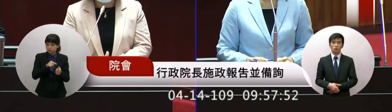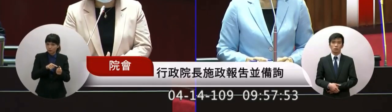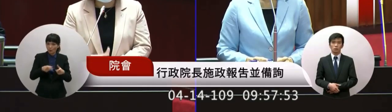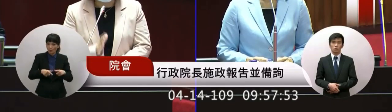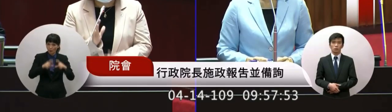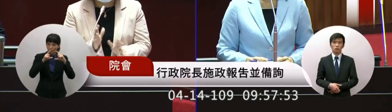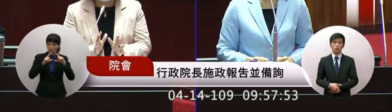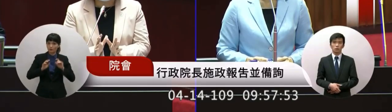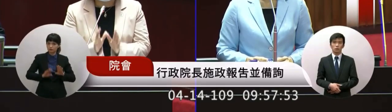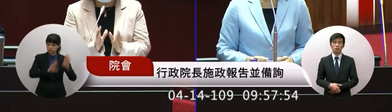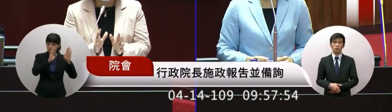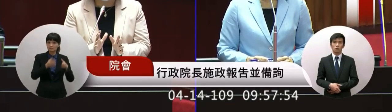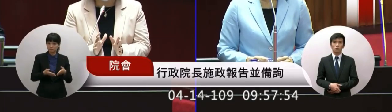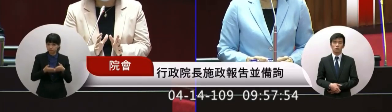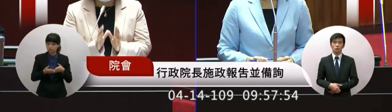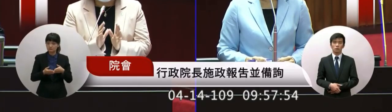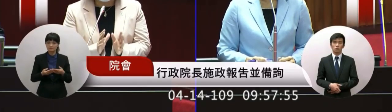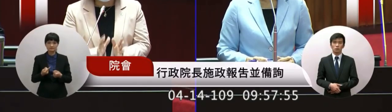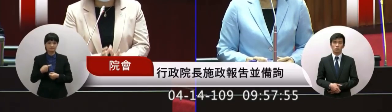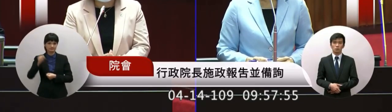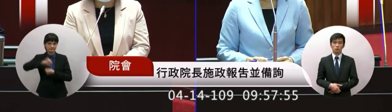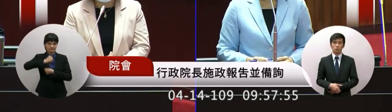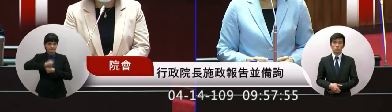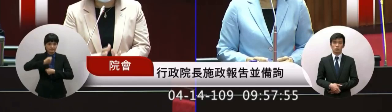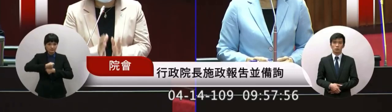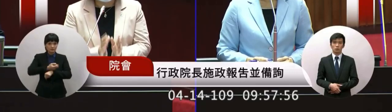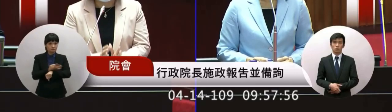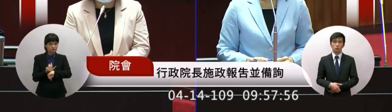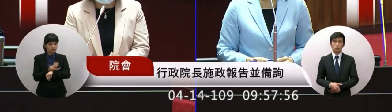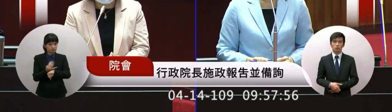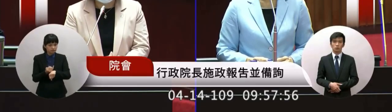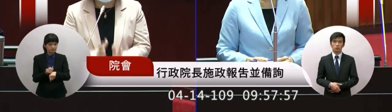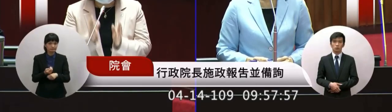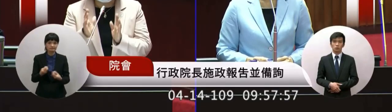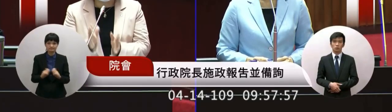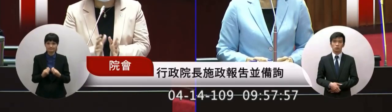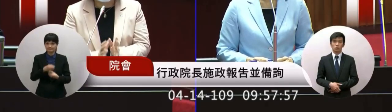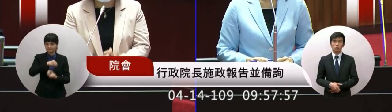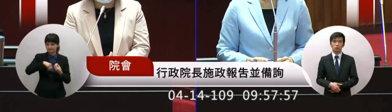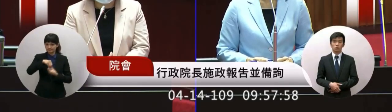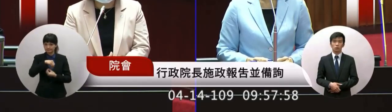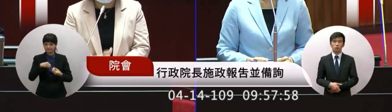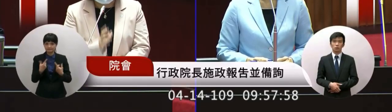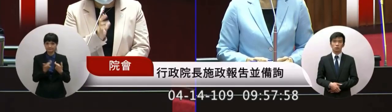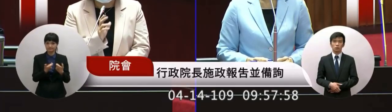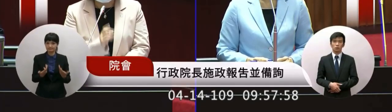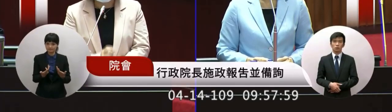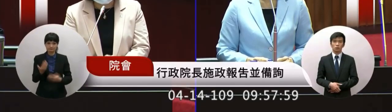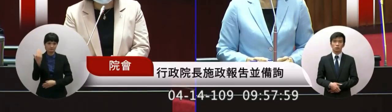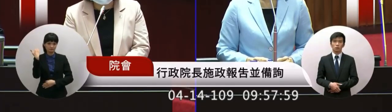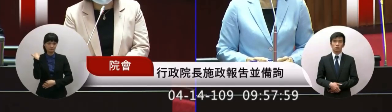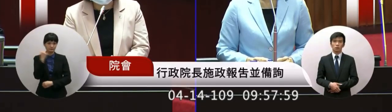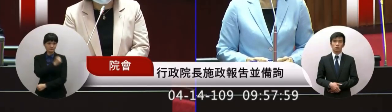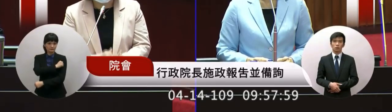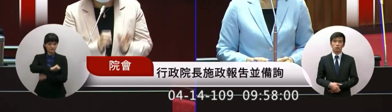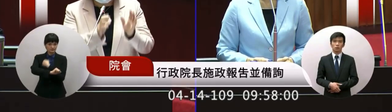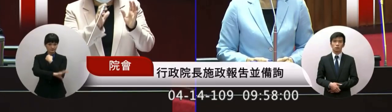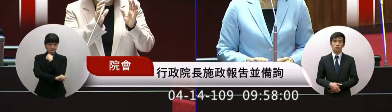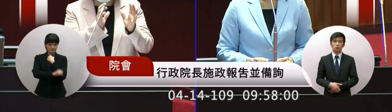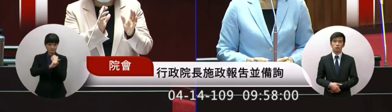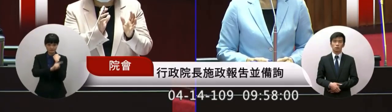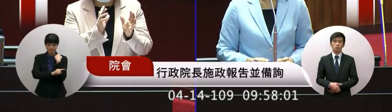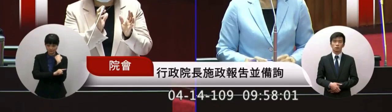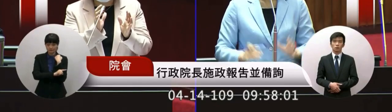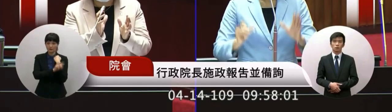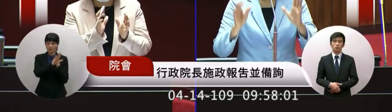的规范。那我想这个部分其实以目前的劳基法也好，或我们过去的相关函释也好，是可以解决了哈。